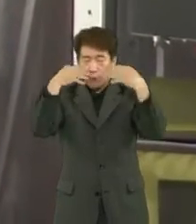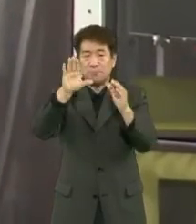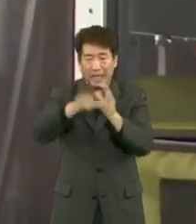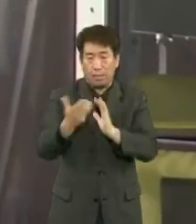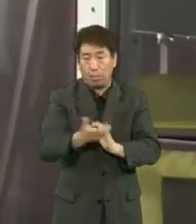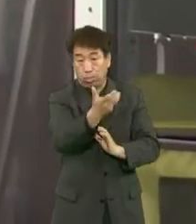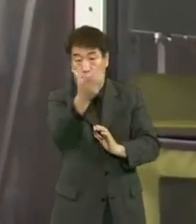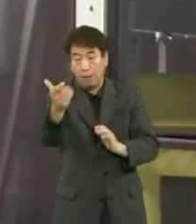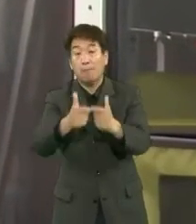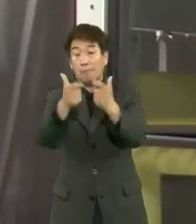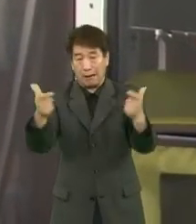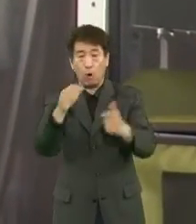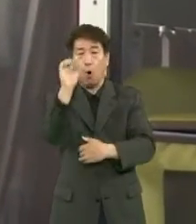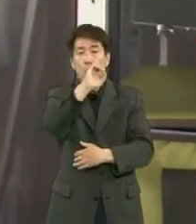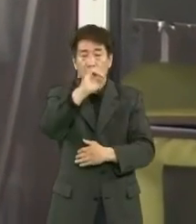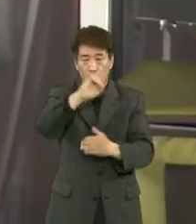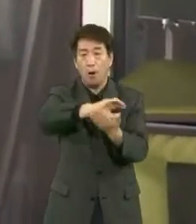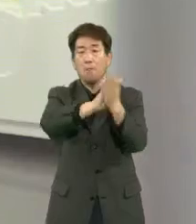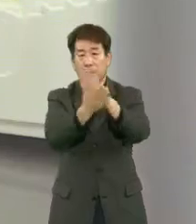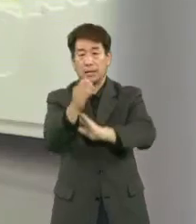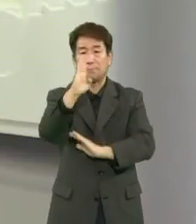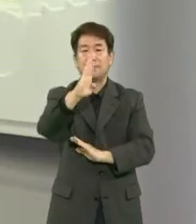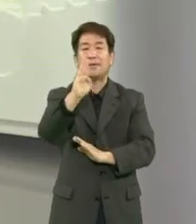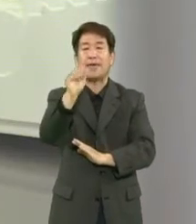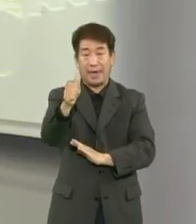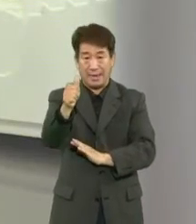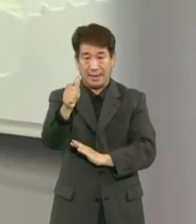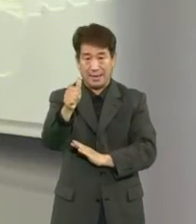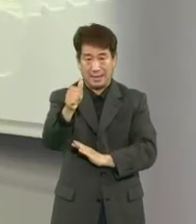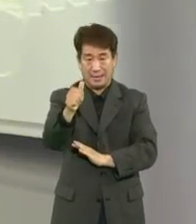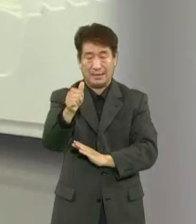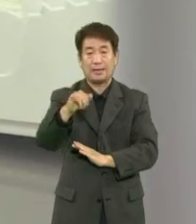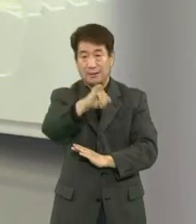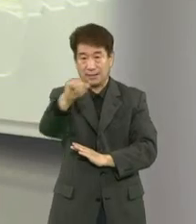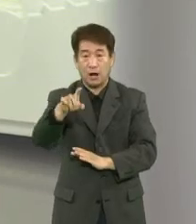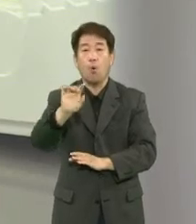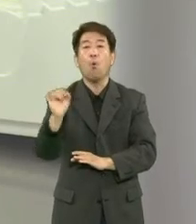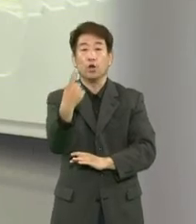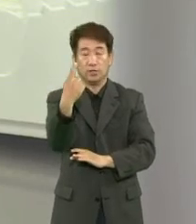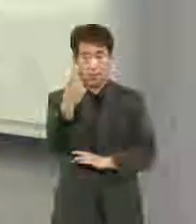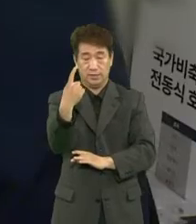5 미크론 하위 변인 ba 바이러스의 확산을 원인으로 보고 있습니다